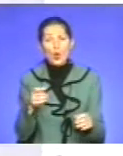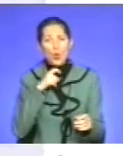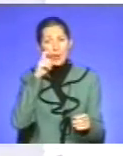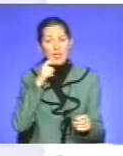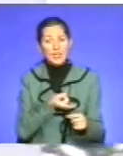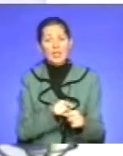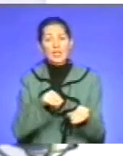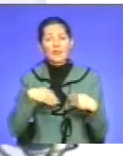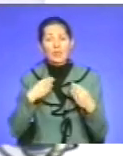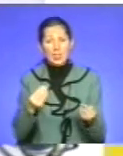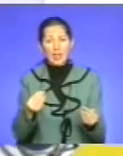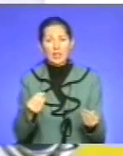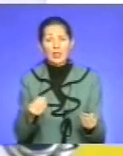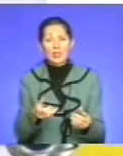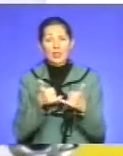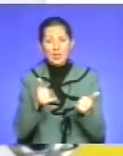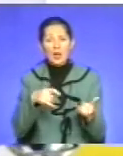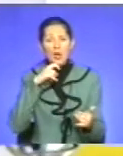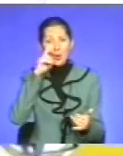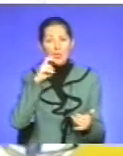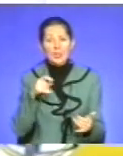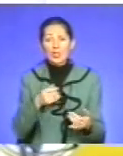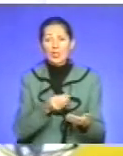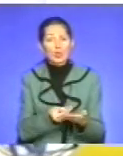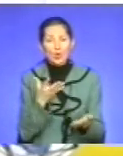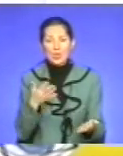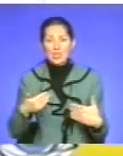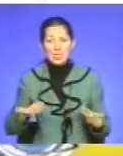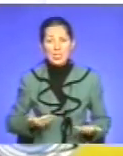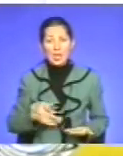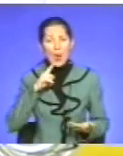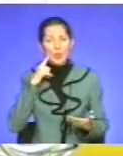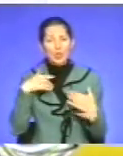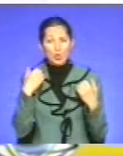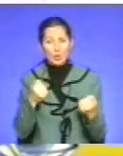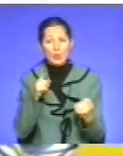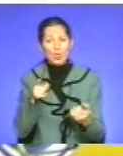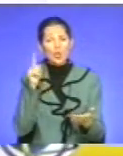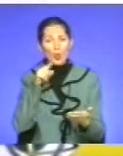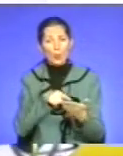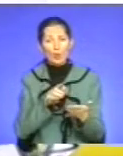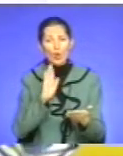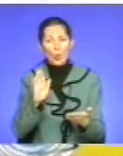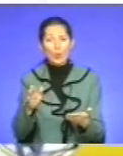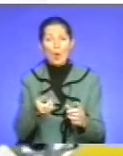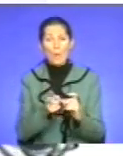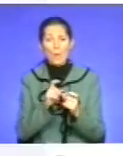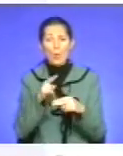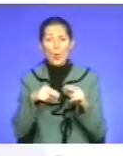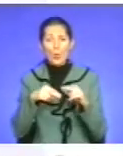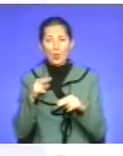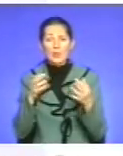вітчизни найдорожче, що є в людини, а це життя, молодість і здоров'я. Їхньою метою це була побудова